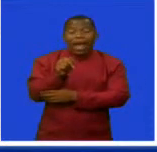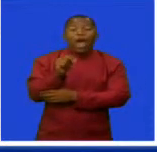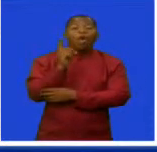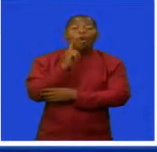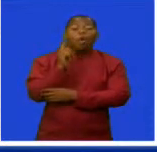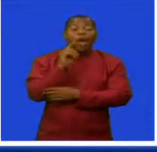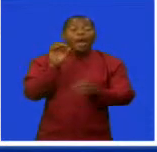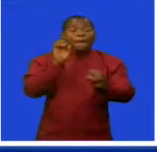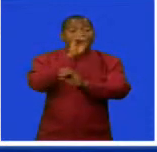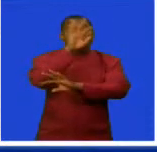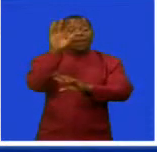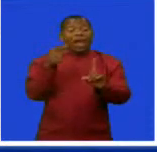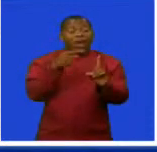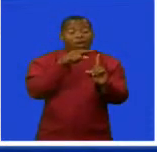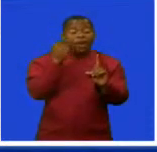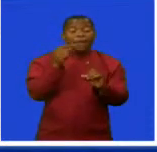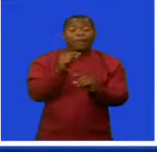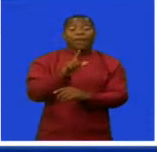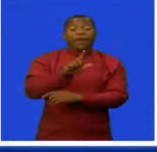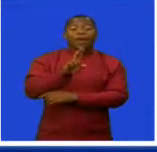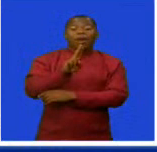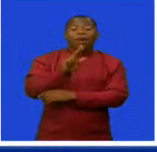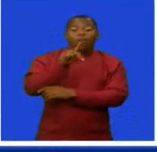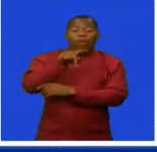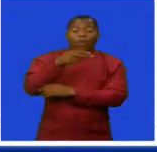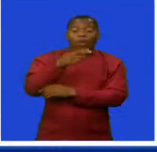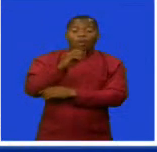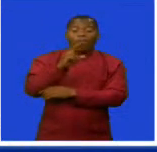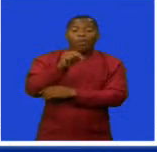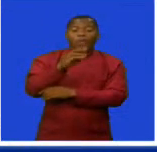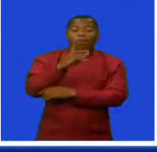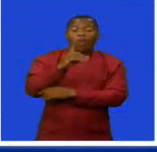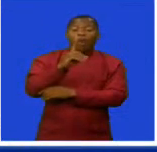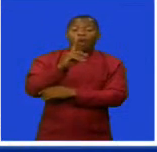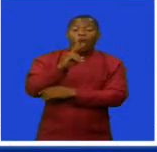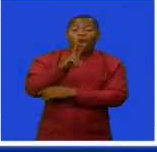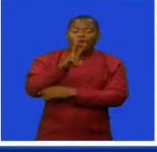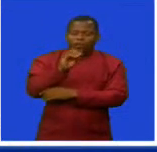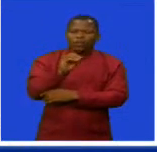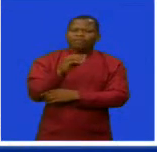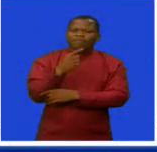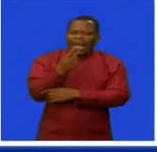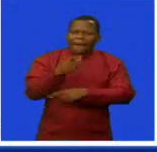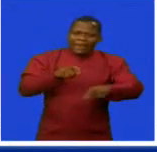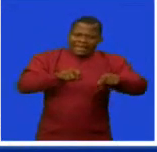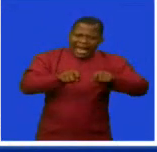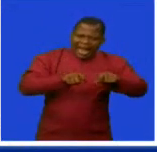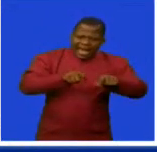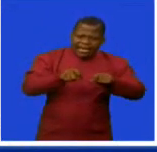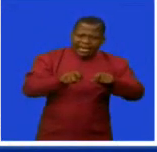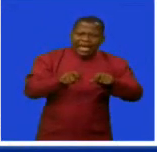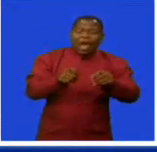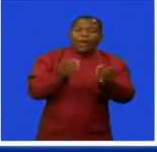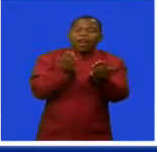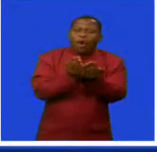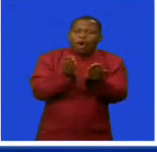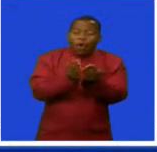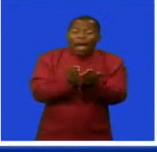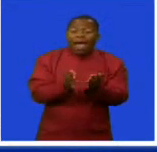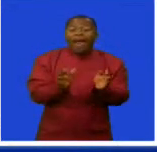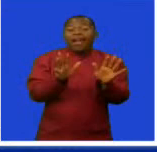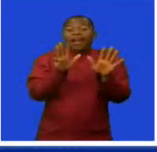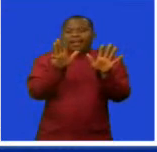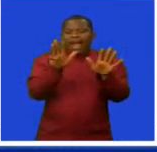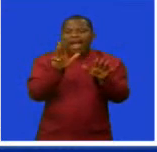kuletikolo letiyimfica lolucwaningo lolwendiwe kuto. Luphondvo uthi tikolo setitawukhona ukuthi tilifake lelo hlelo kude bafundzi